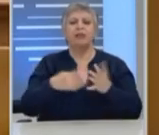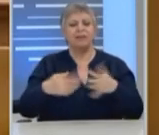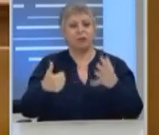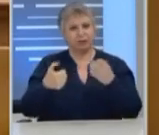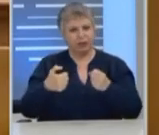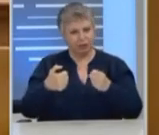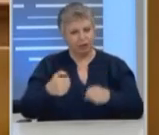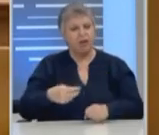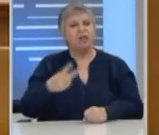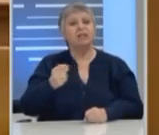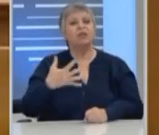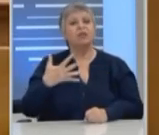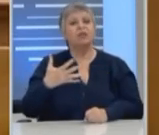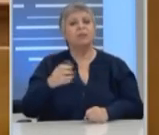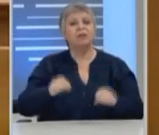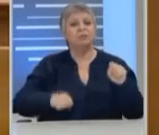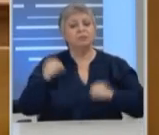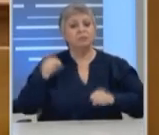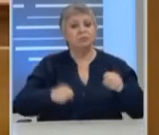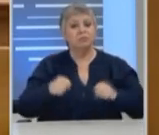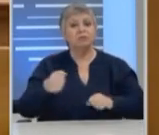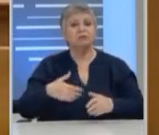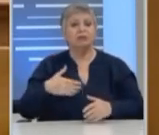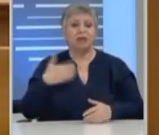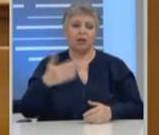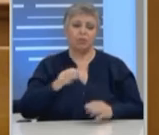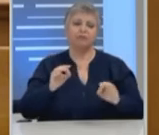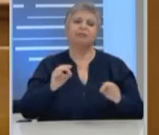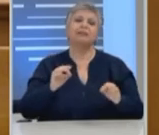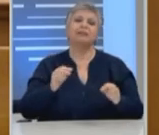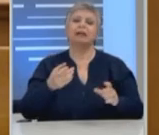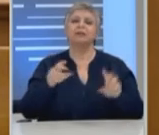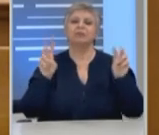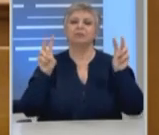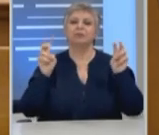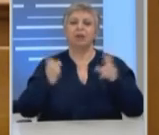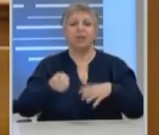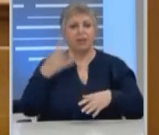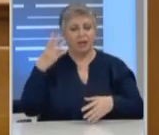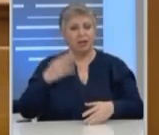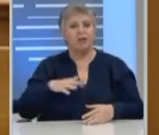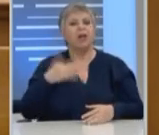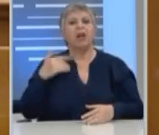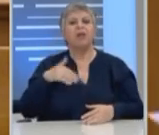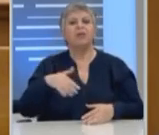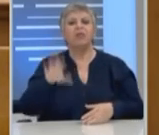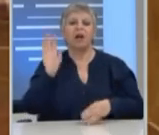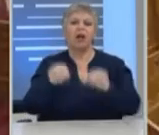25η-3η 2017. Όλοι οι δρόμοι, καλά τα νέα φυσικά έτσι, οδηγούν στις κάλπες. Τι πρωτότυπο.